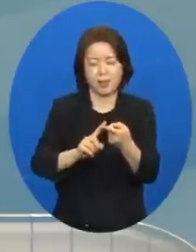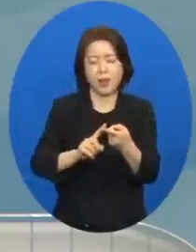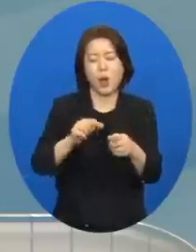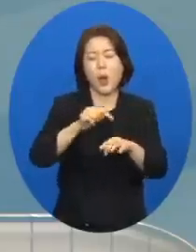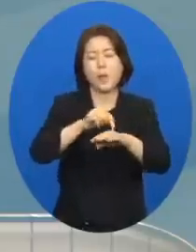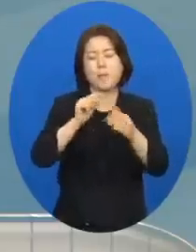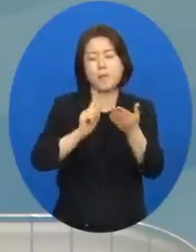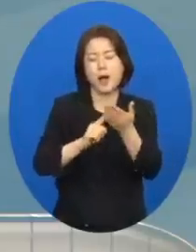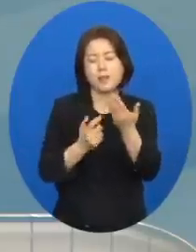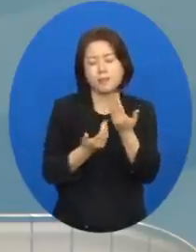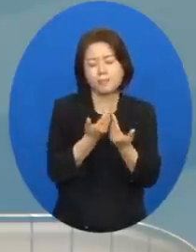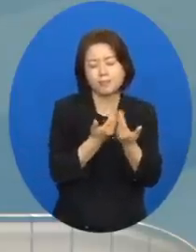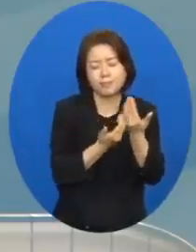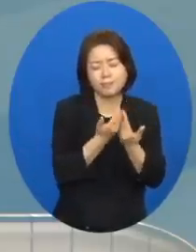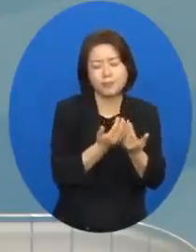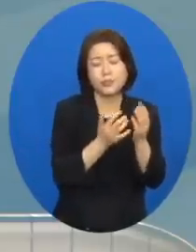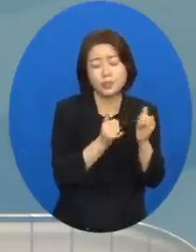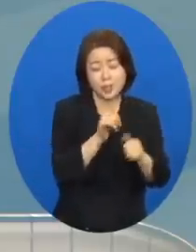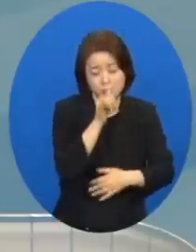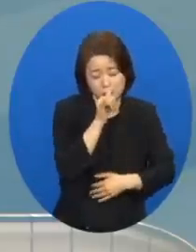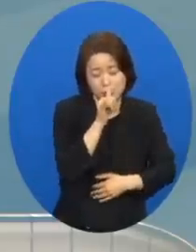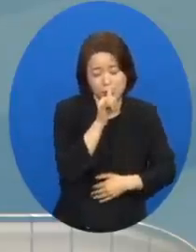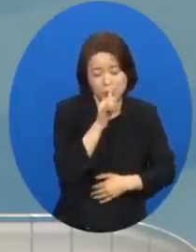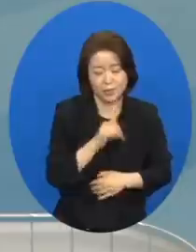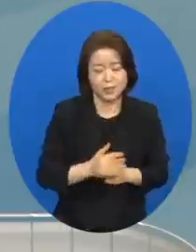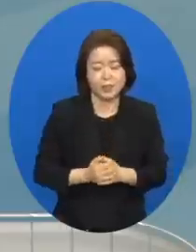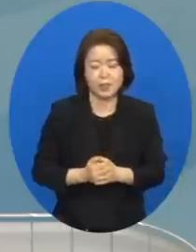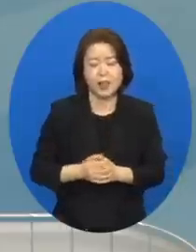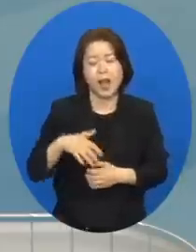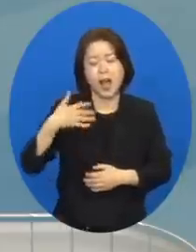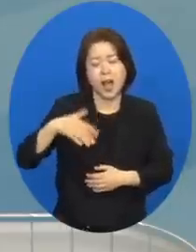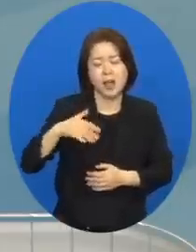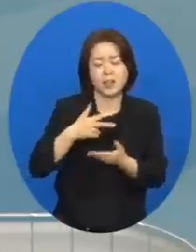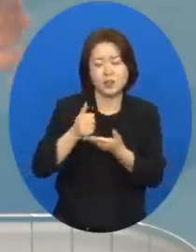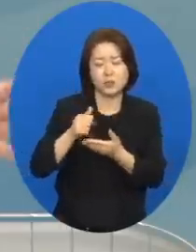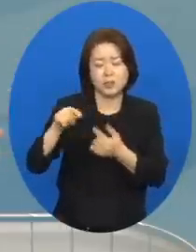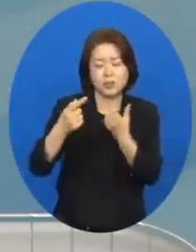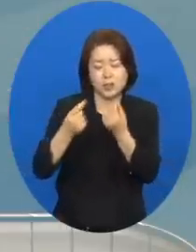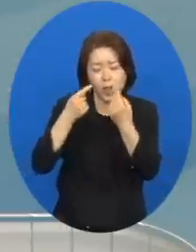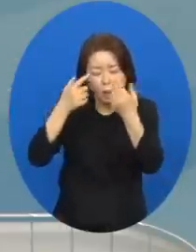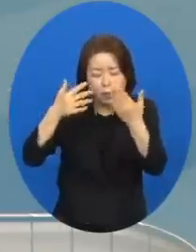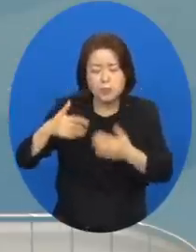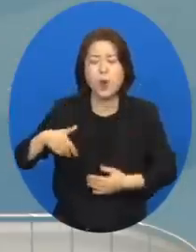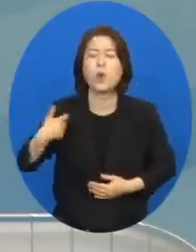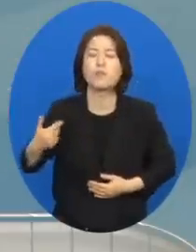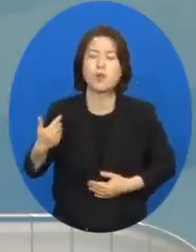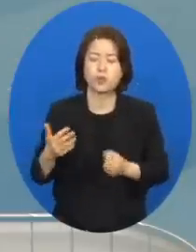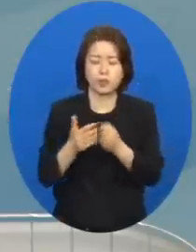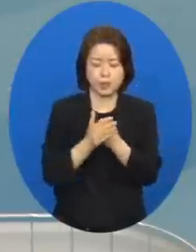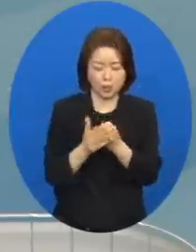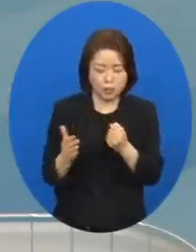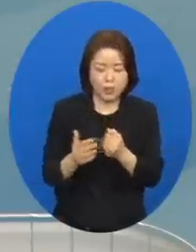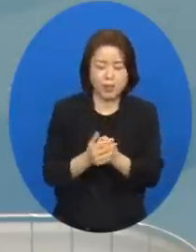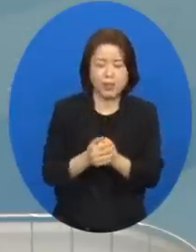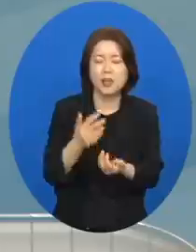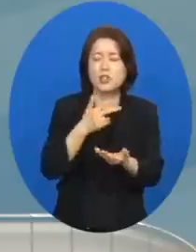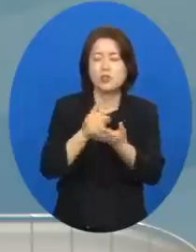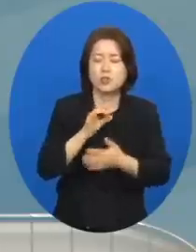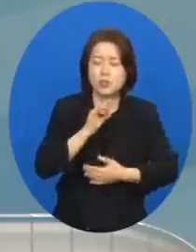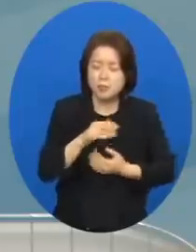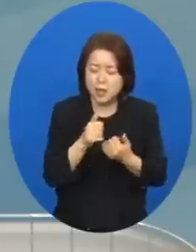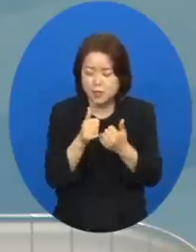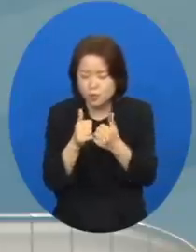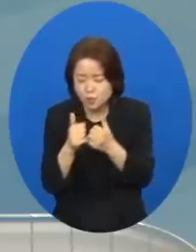마음의 갈등이 있는 이들도 있습니다. 아직 주님을 그렇게 분명히 알지 못하는 것 때문에 주님만